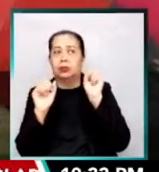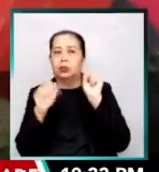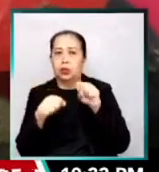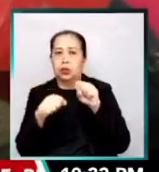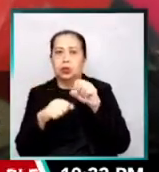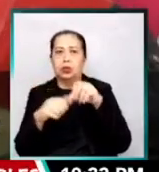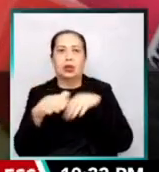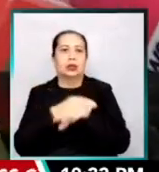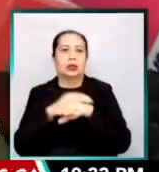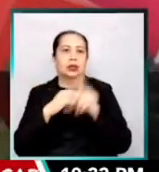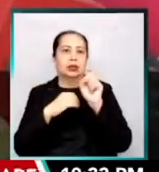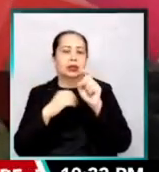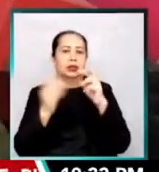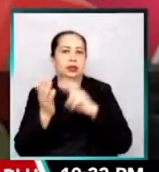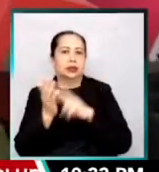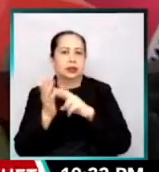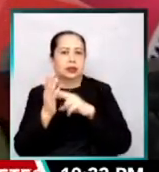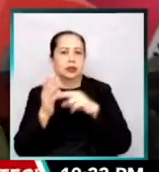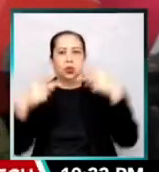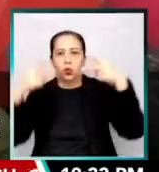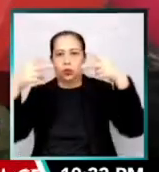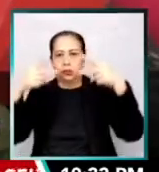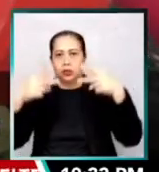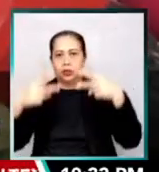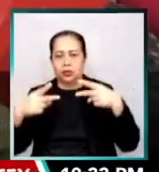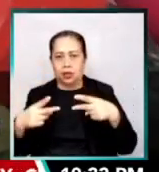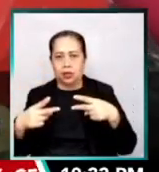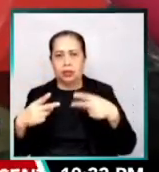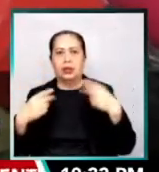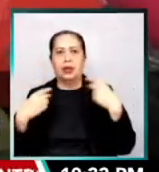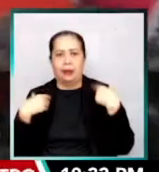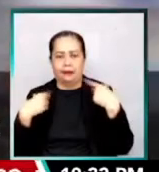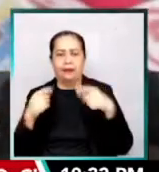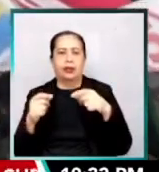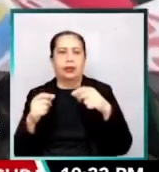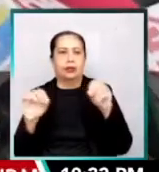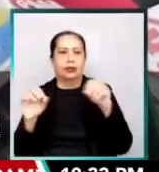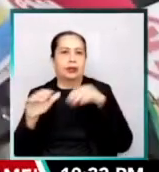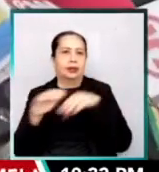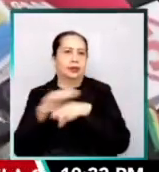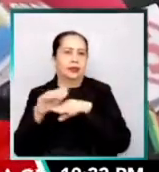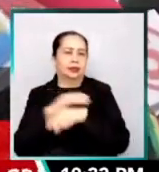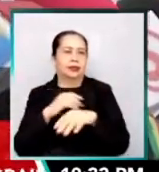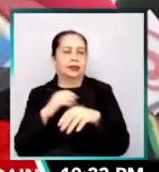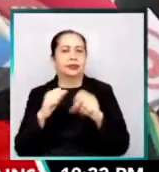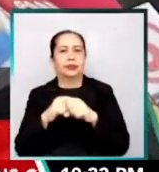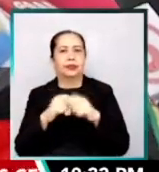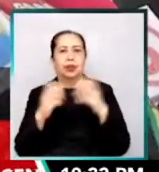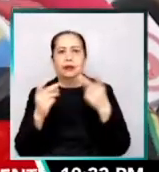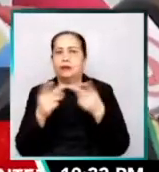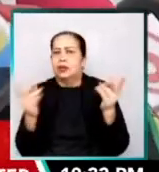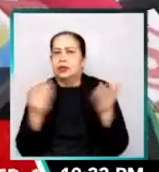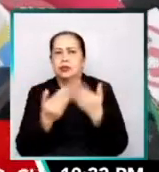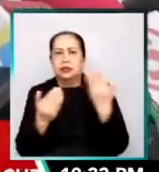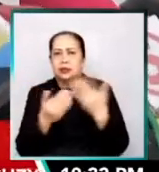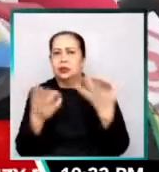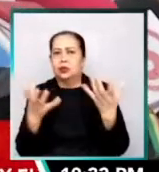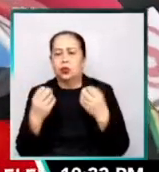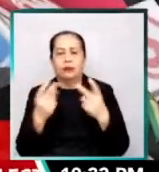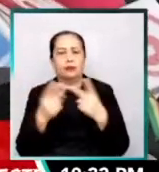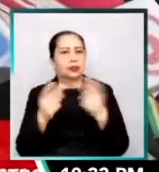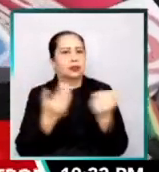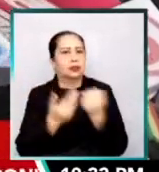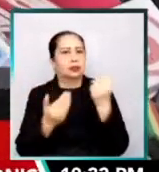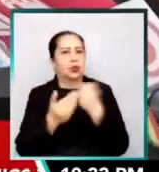yung registration website. Kasi may free data just to access that site. We want to make it very easy. Napakasimple po ang